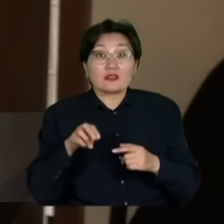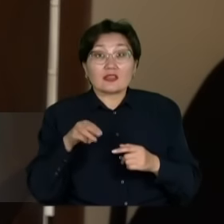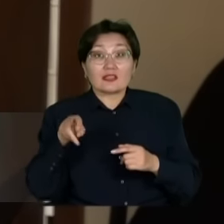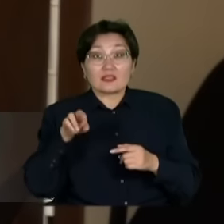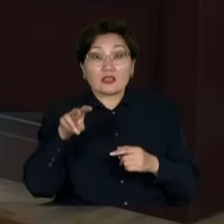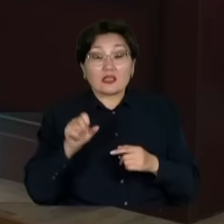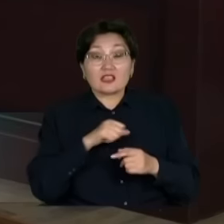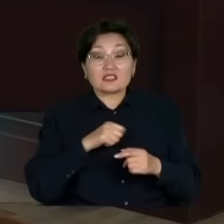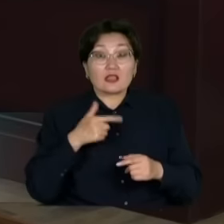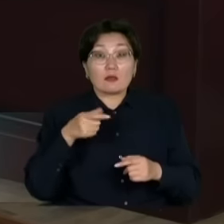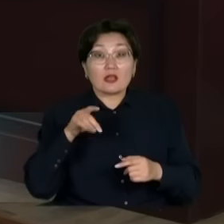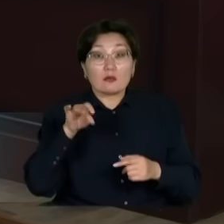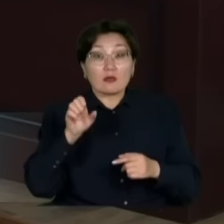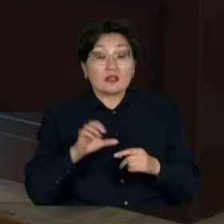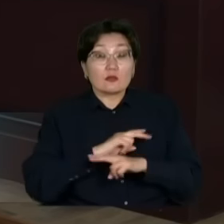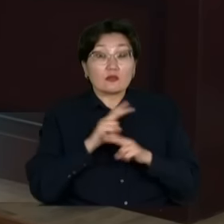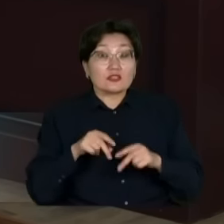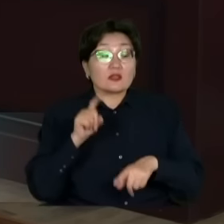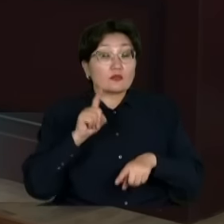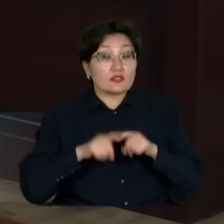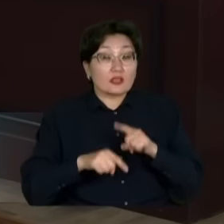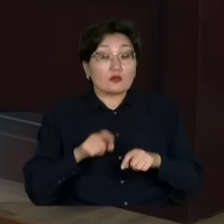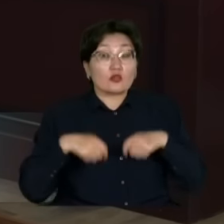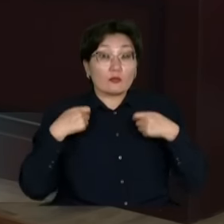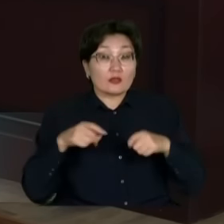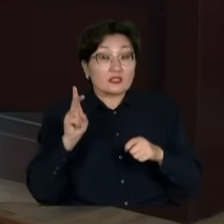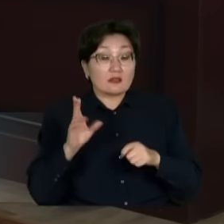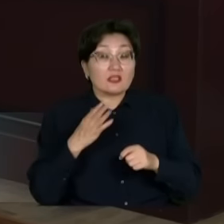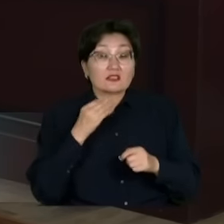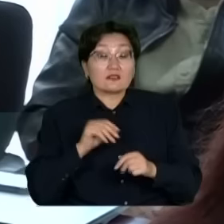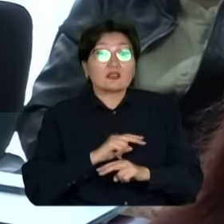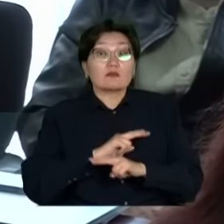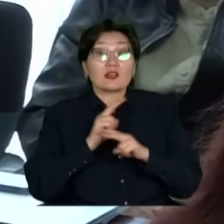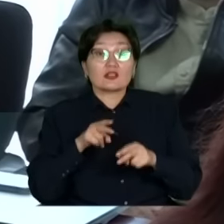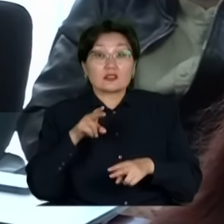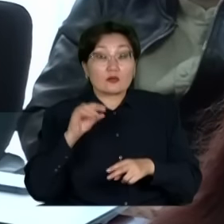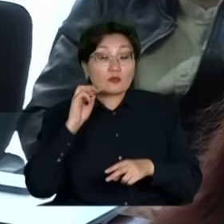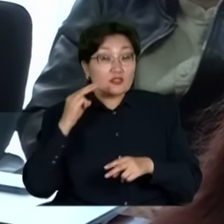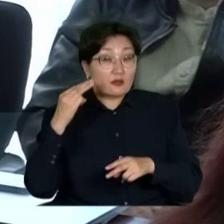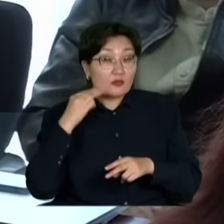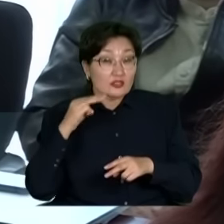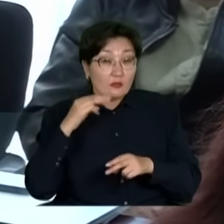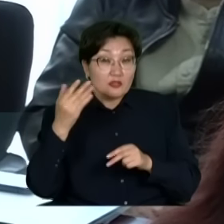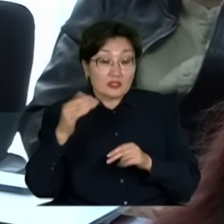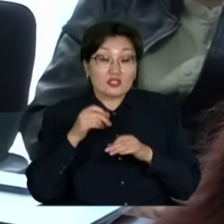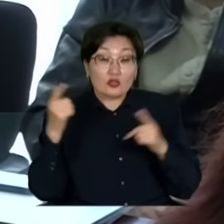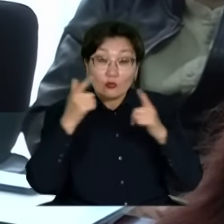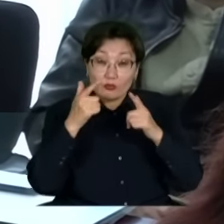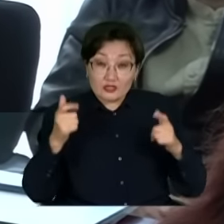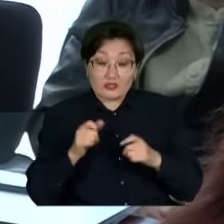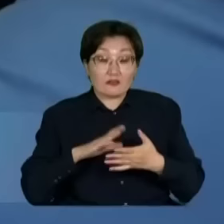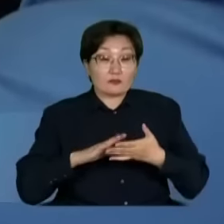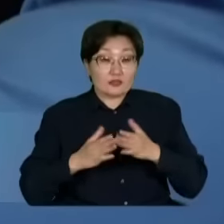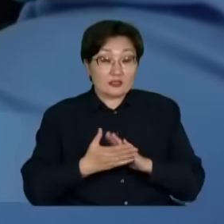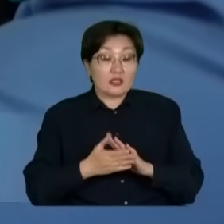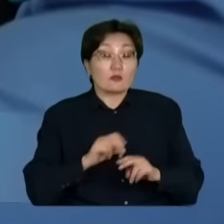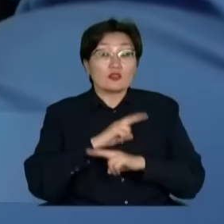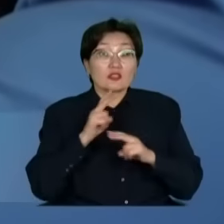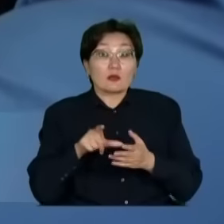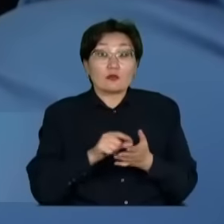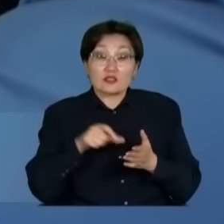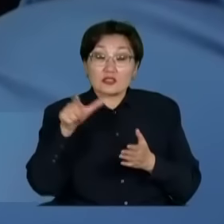самарова после смерти родственницы Рова продала квартиру своей покойной тёте адвокат потерпевшей стороны заявил что обстоятельства смерти